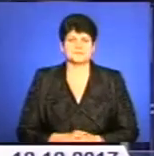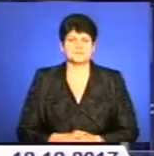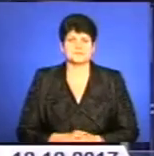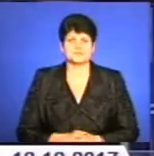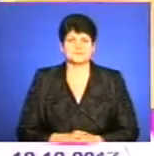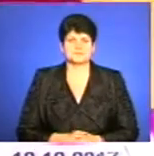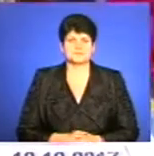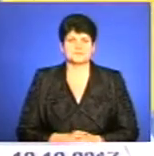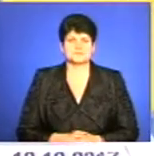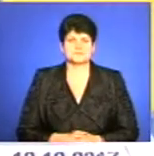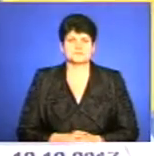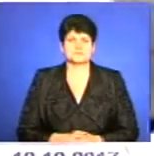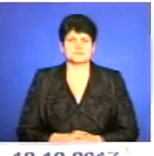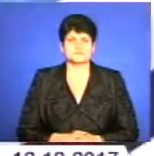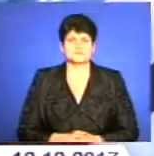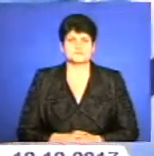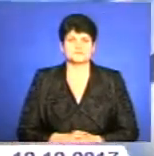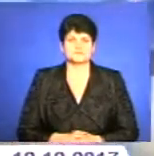області.